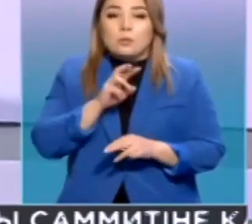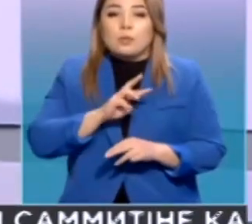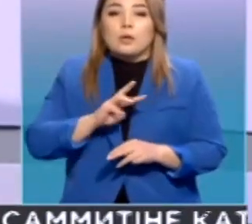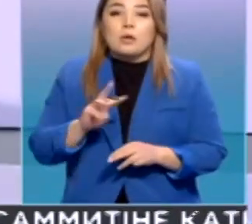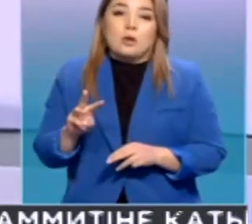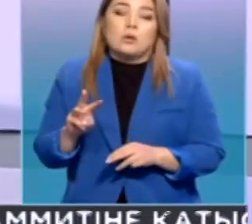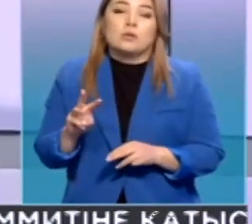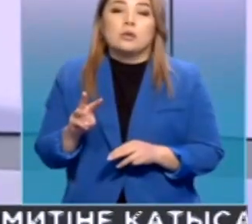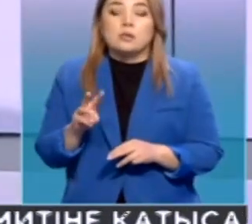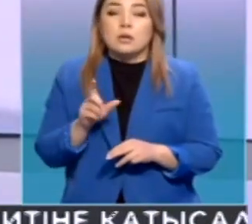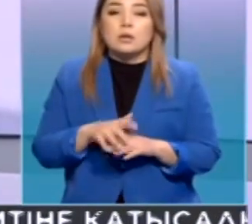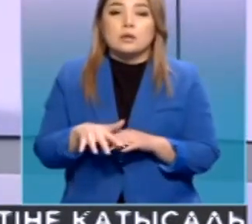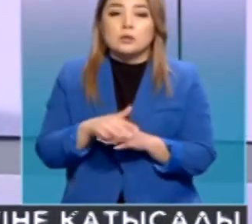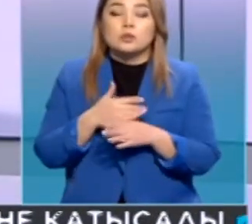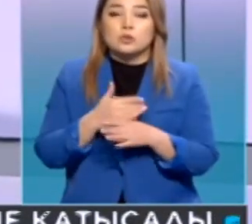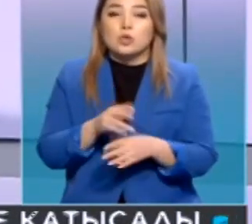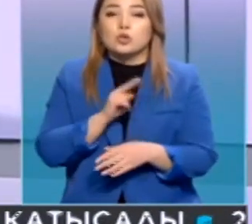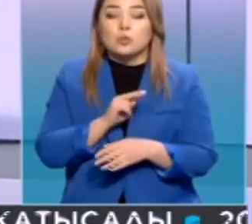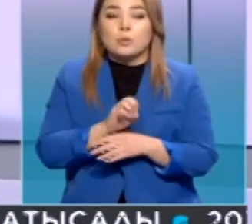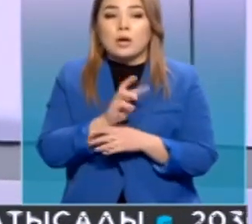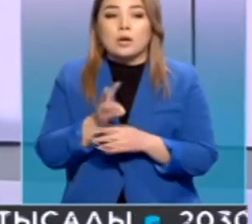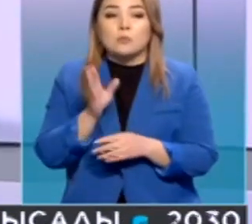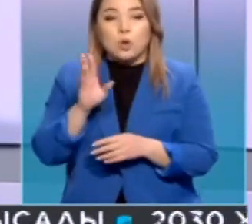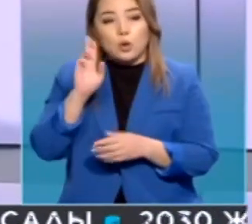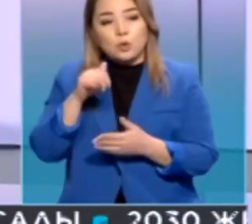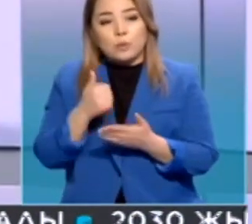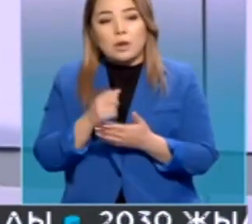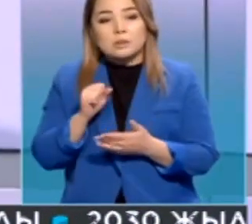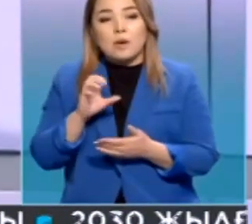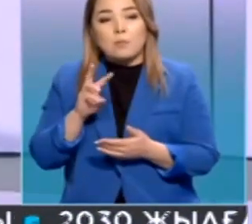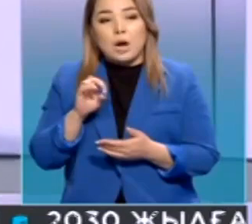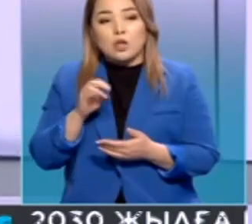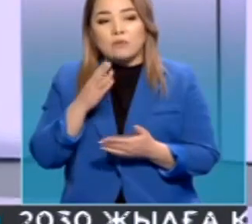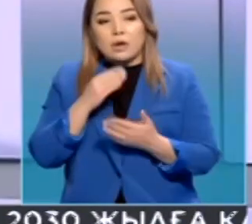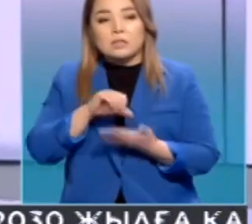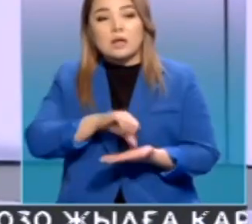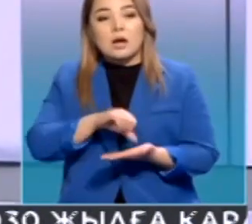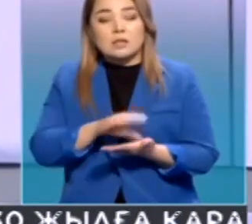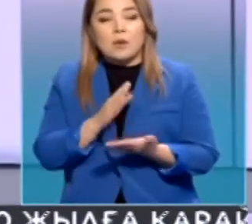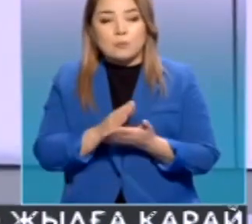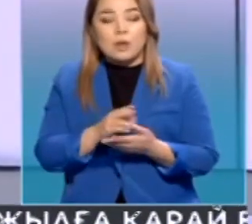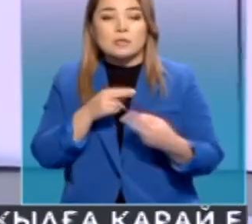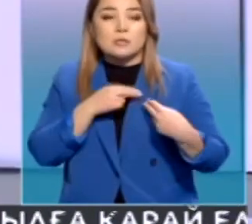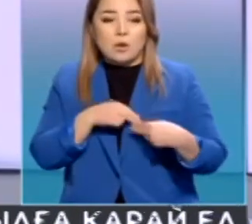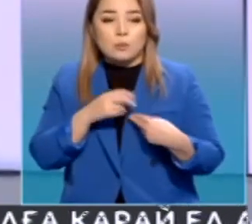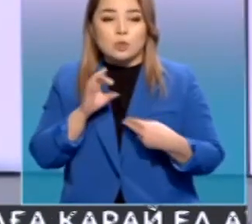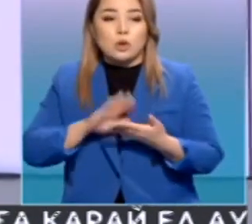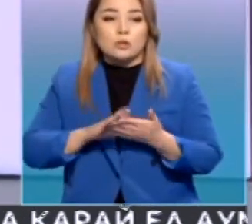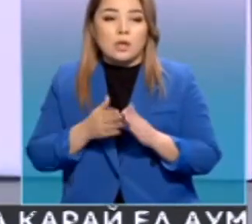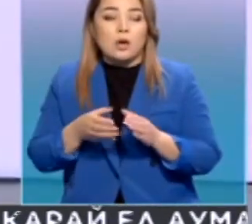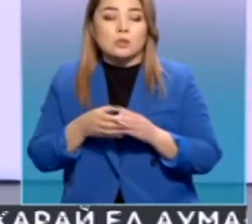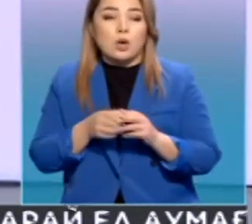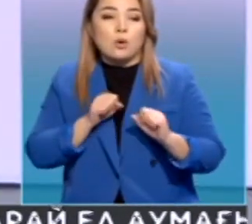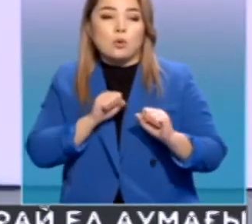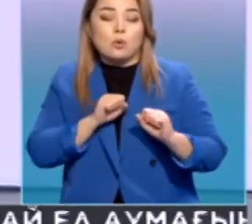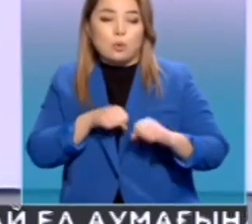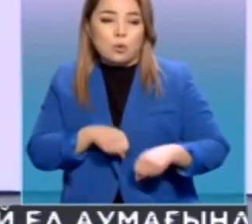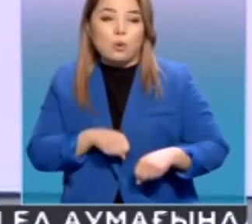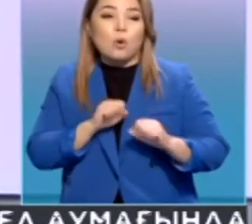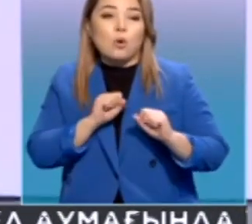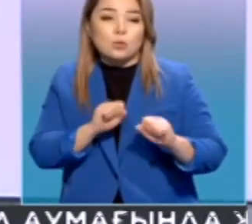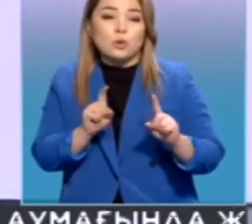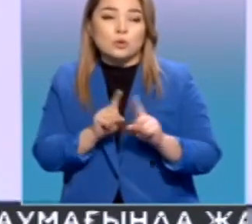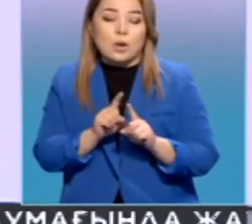Биыл 1 миллиондай адам жұмыспен қамтылады. Бұл туралы үкімет басшысы Әлихан Смайыловтың қатысуымен өткен еңбек және халықты әлеуметтік қорғау министрлігінің